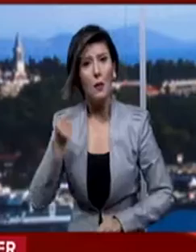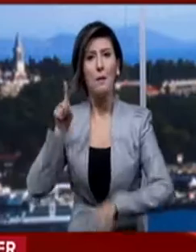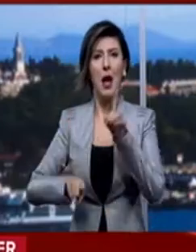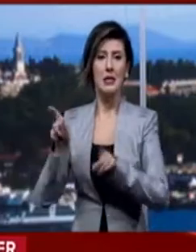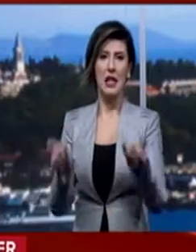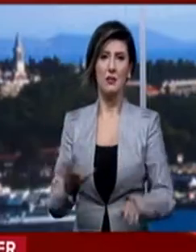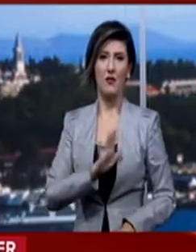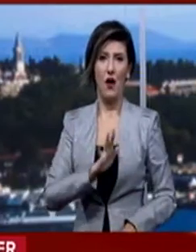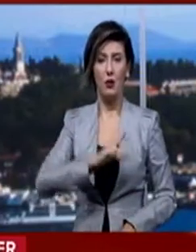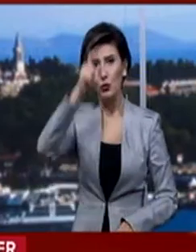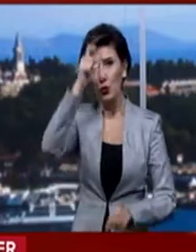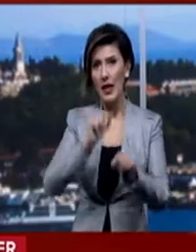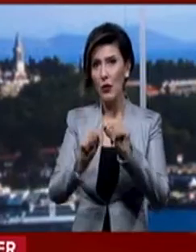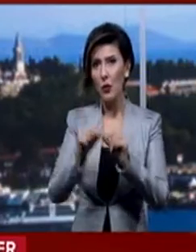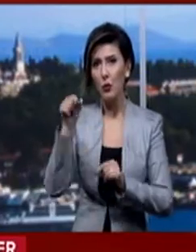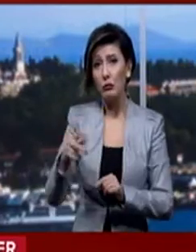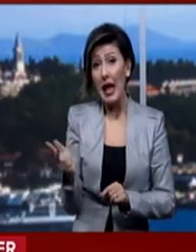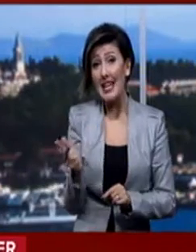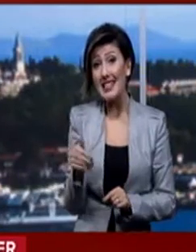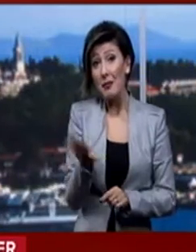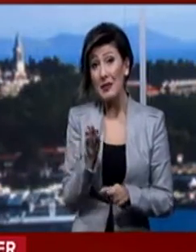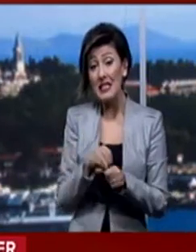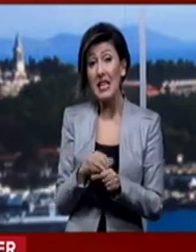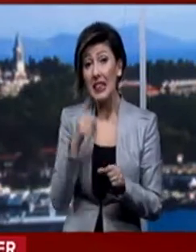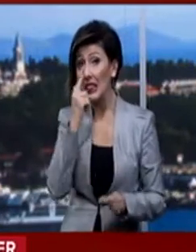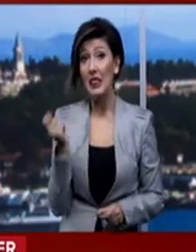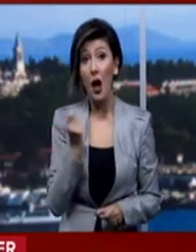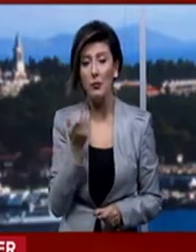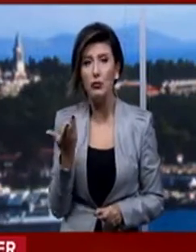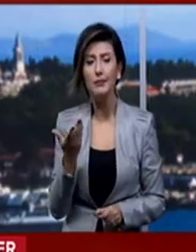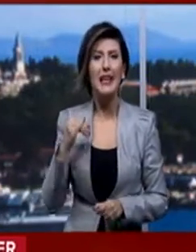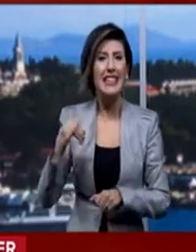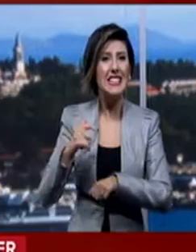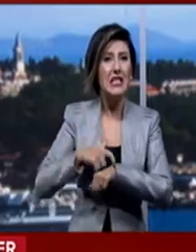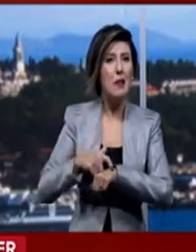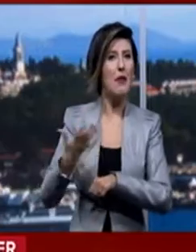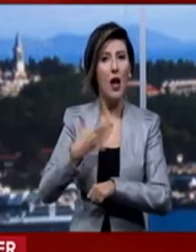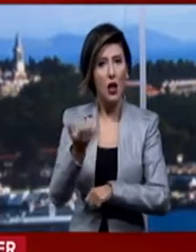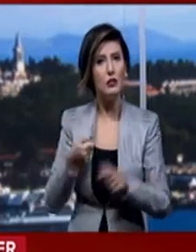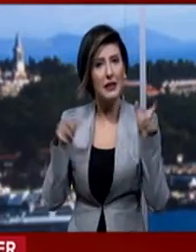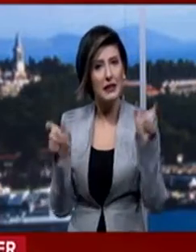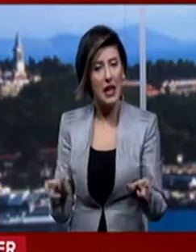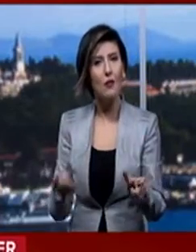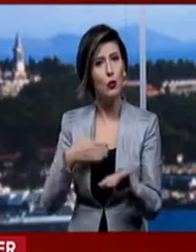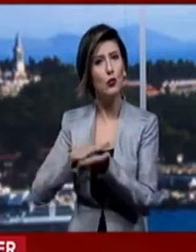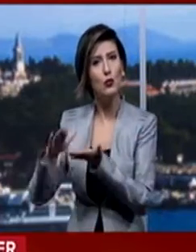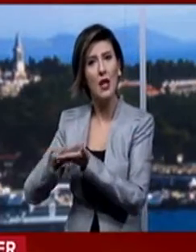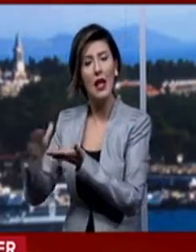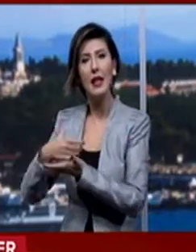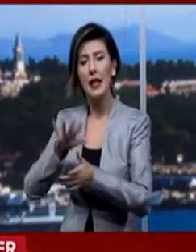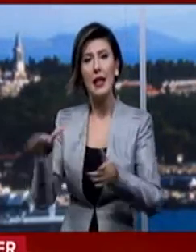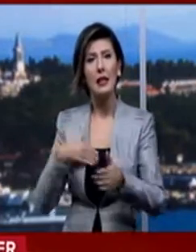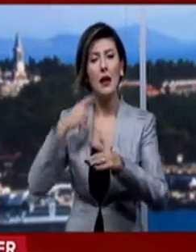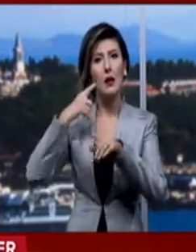Hemen alacağımız bazı tedbirler var. Türk ekonomisinin bundan etkilenmemesi için neler yapacağımızı, kısa vadede alacağımız tedbirleri, telafi edici tedbirleri yakında